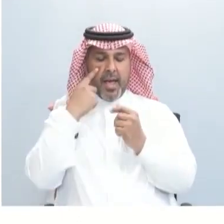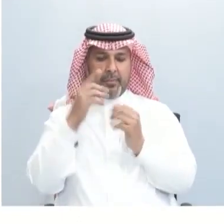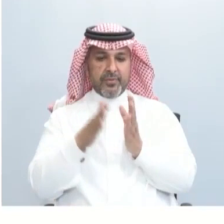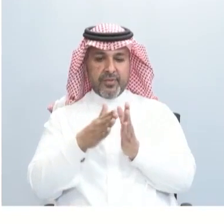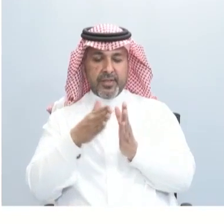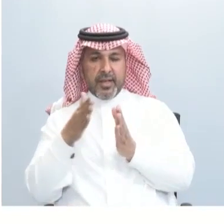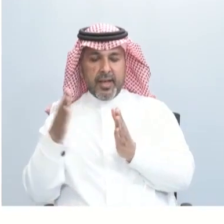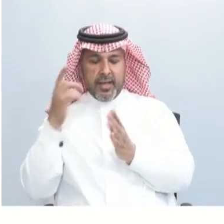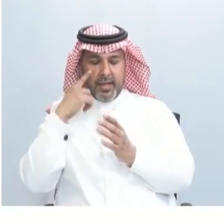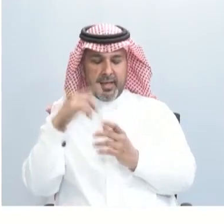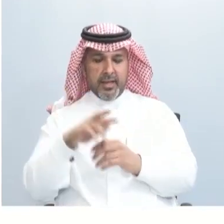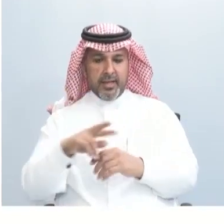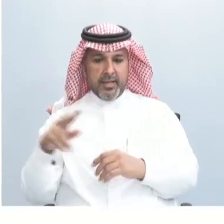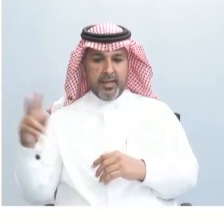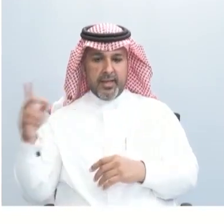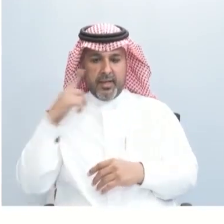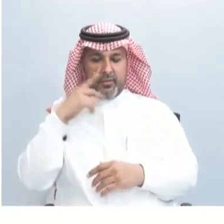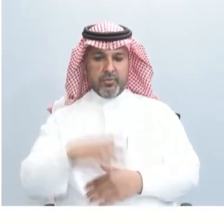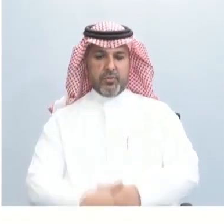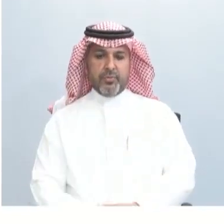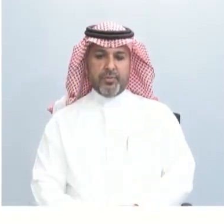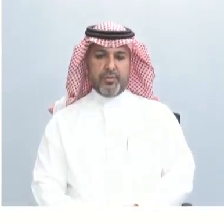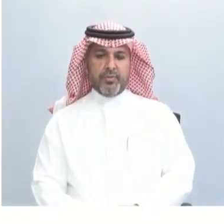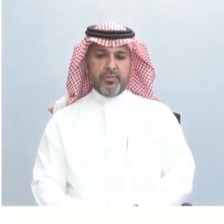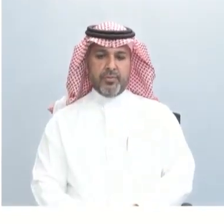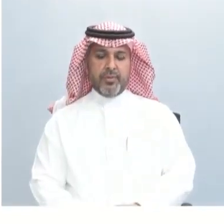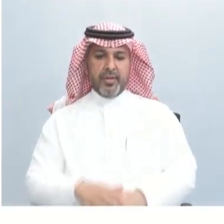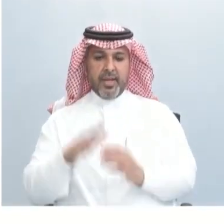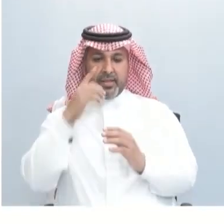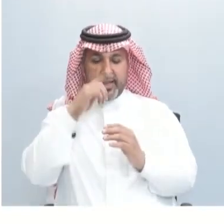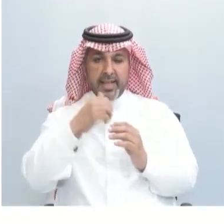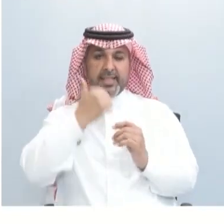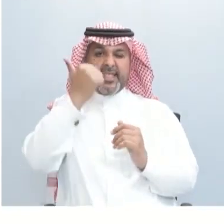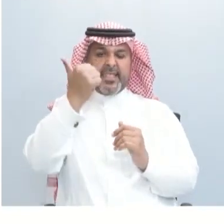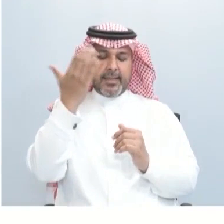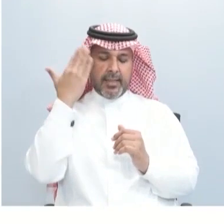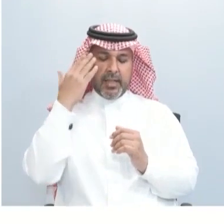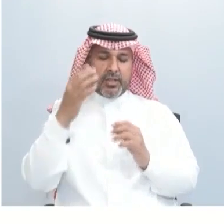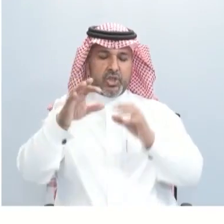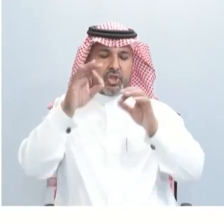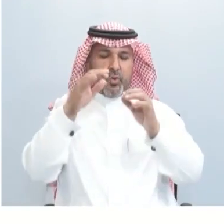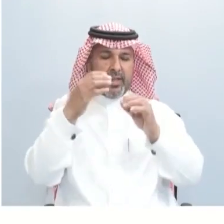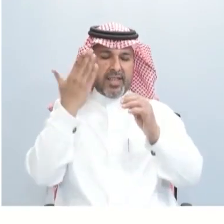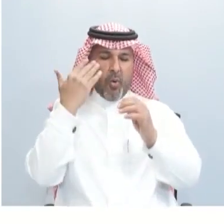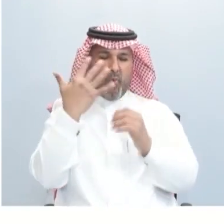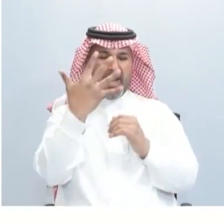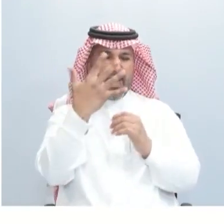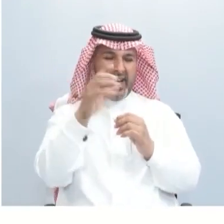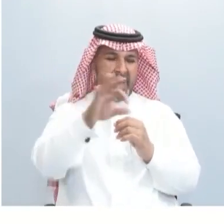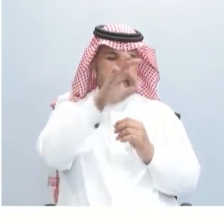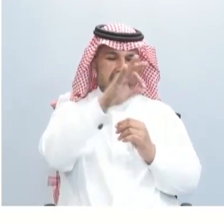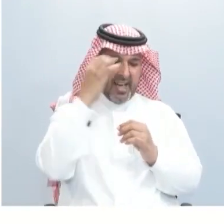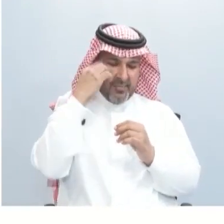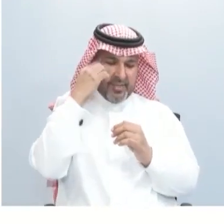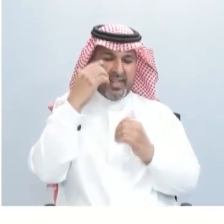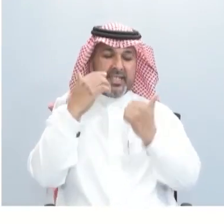خلالها اختيار ص0 1 2 3 4 5 سته جوائز طبعا اذا